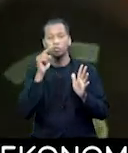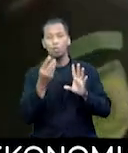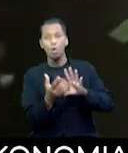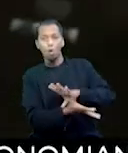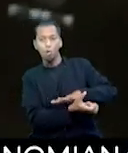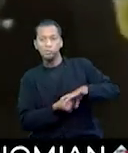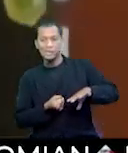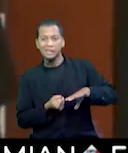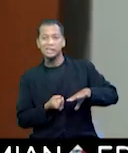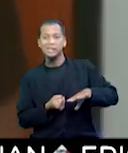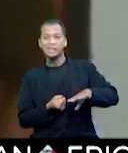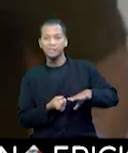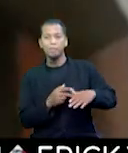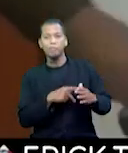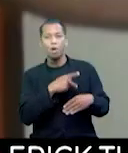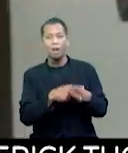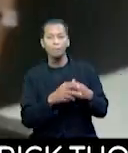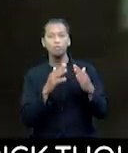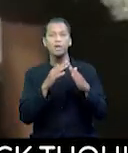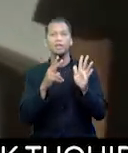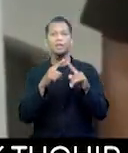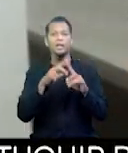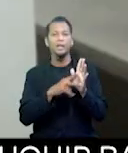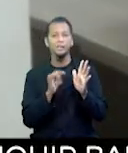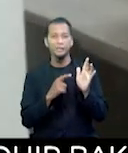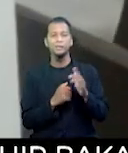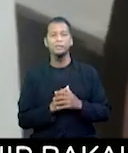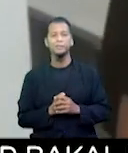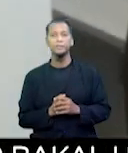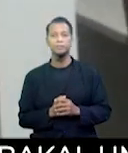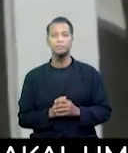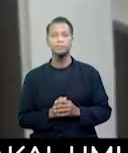TNI Angkatan Darat. Dari Jakarta, Helmi Sajangbati, iNews, melaporkan.